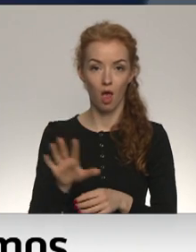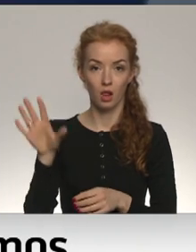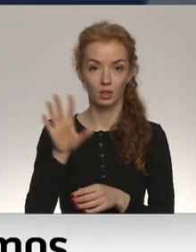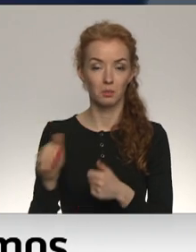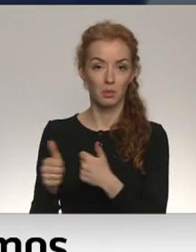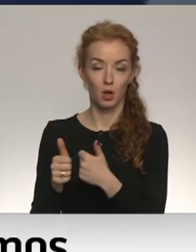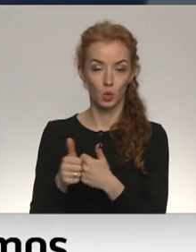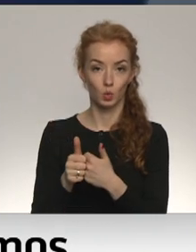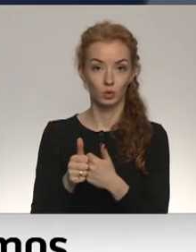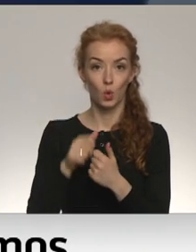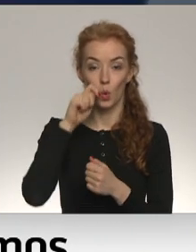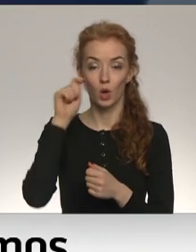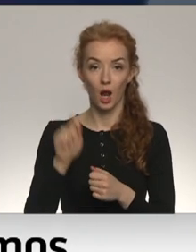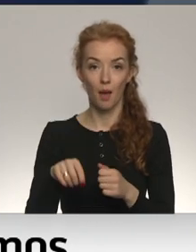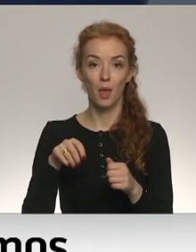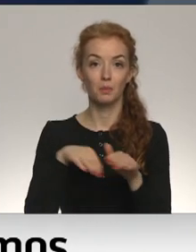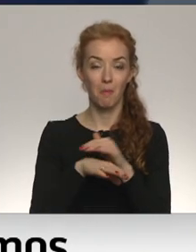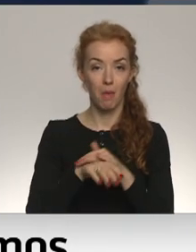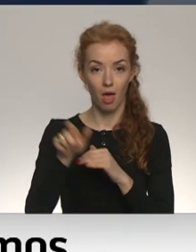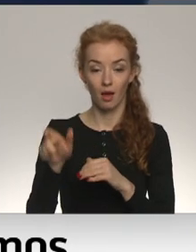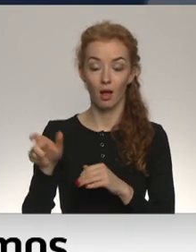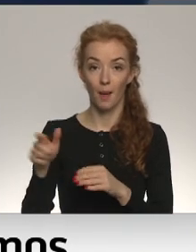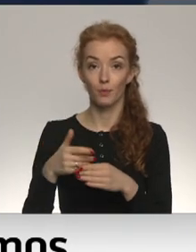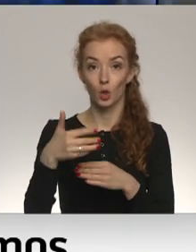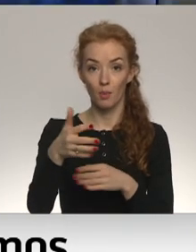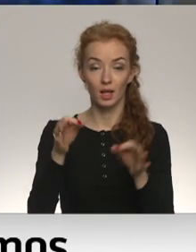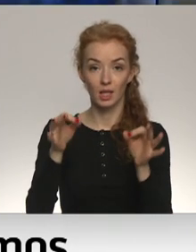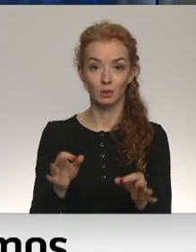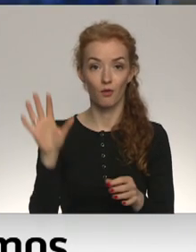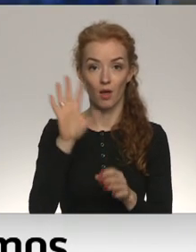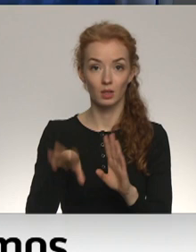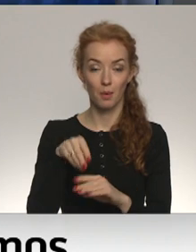tūmā. Savukārt Ukrainas kara bēgliem Latvijā turpmāk būs tiesības uz valsts